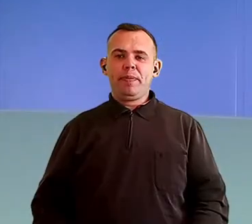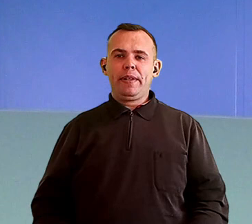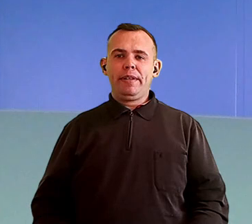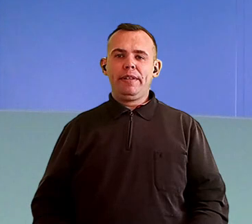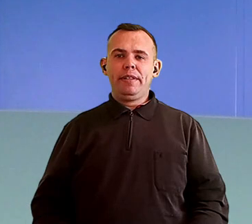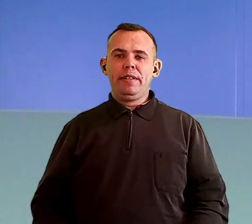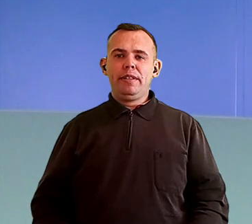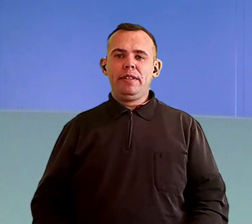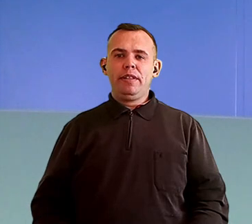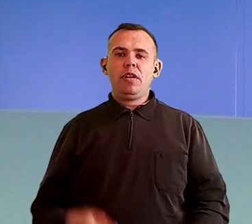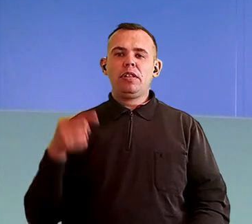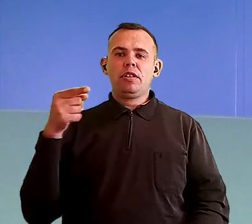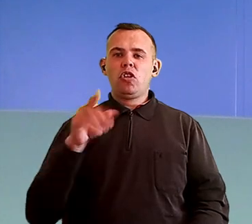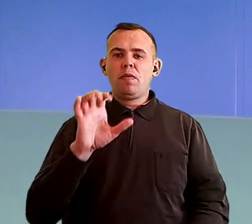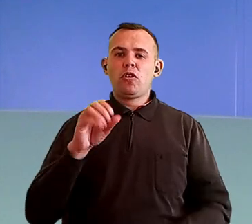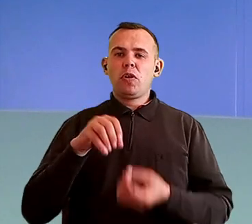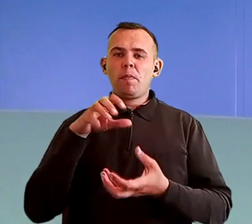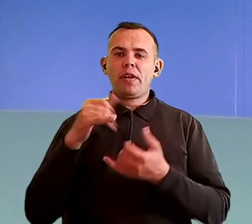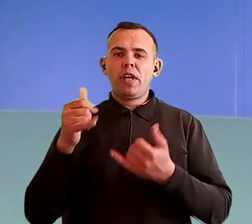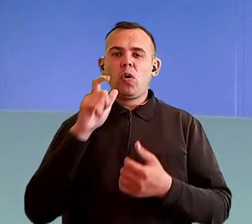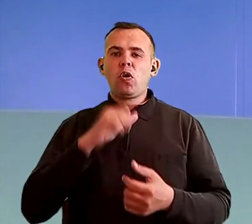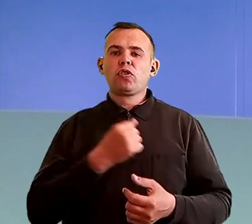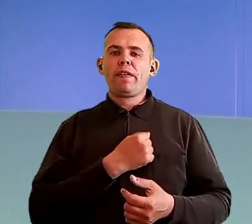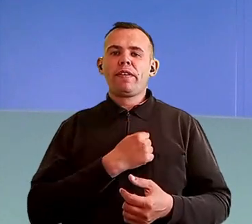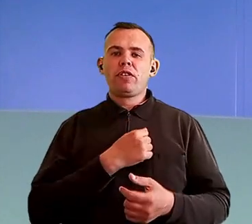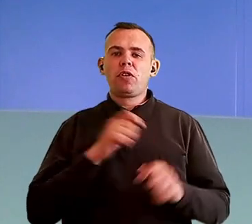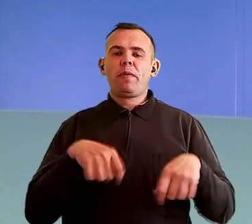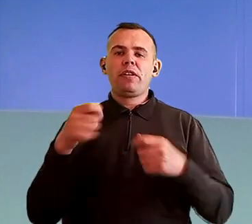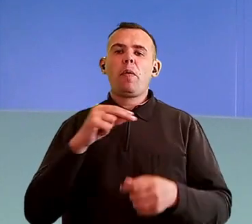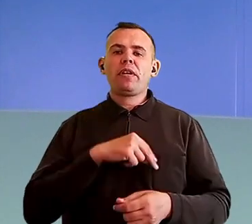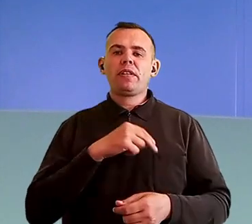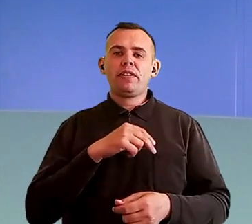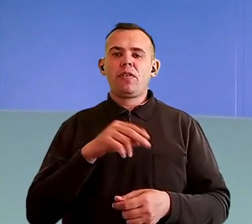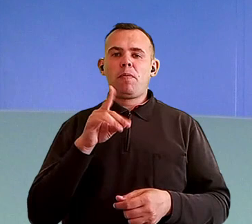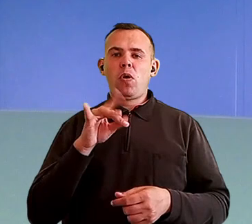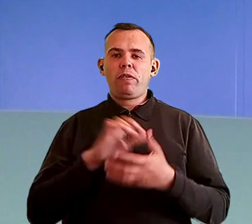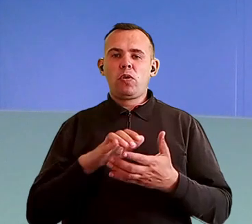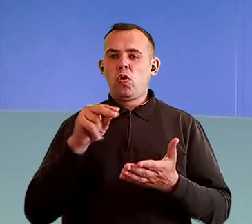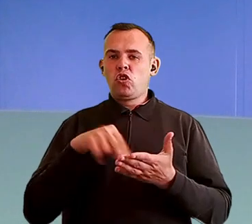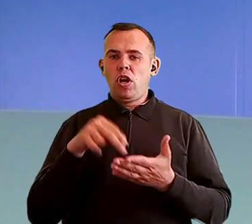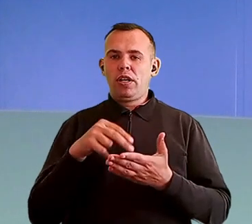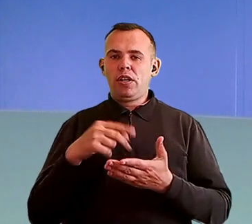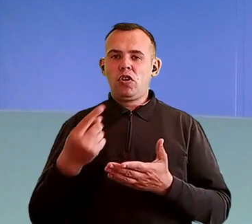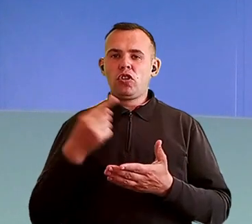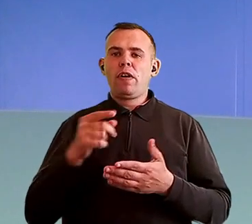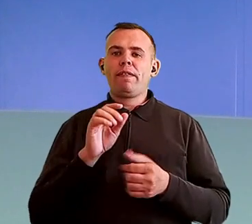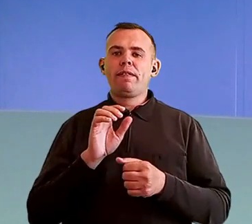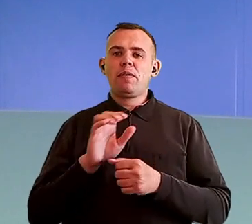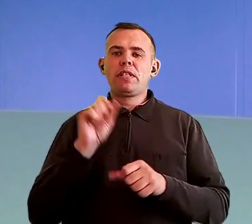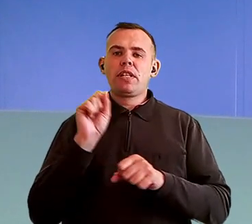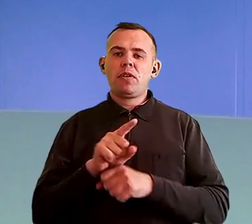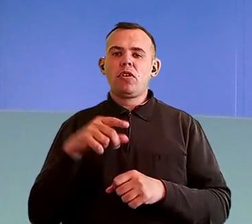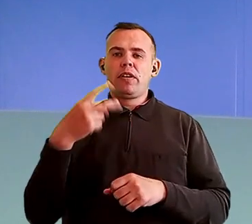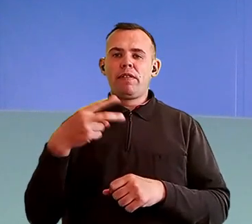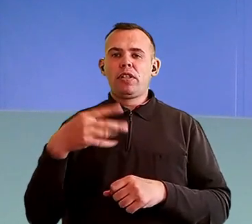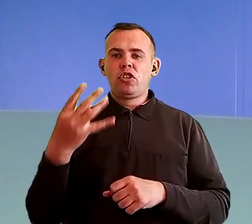1500 пасок для українських військових передали працівники профспілок Черкащини. Виробів замовили на 24,5